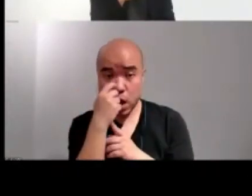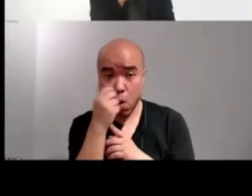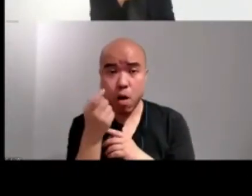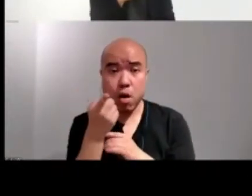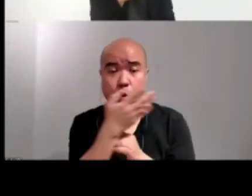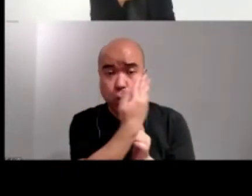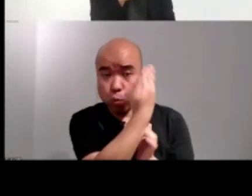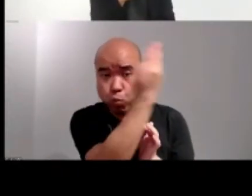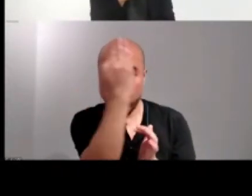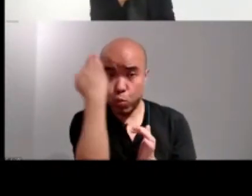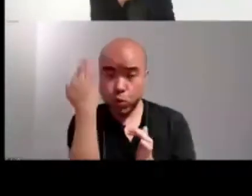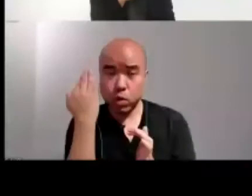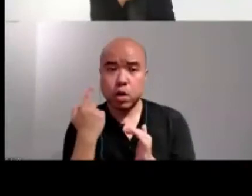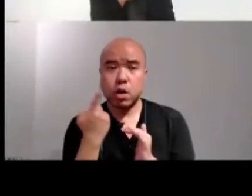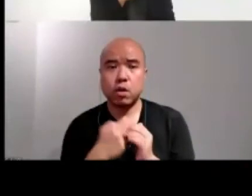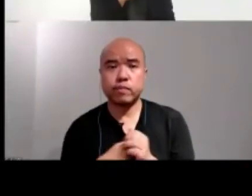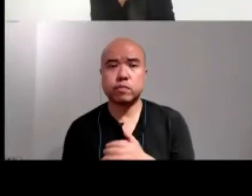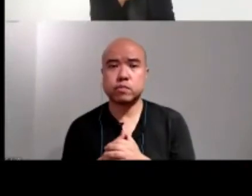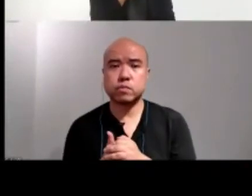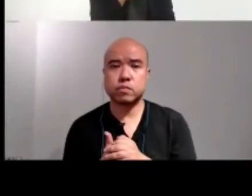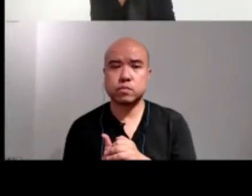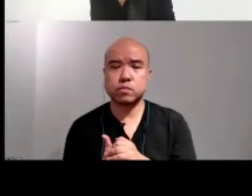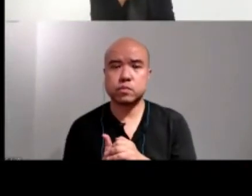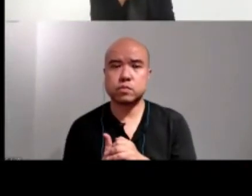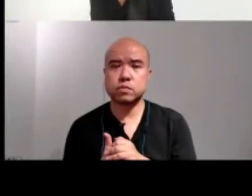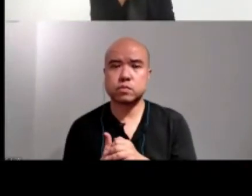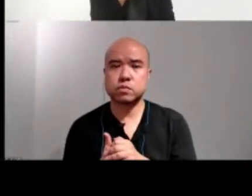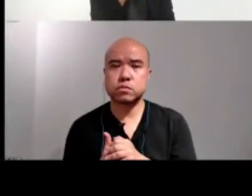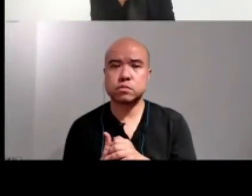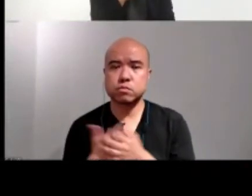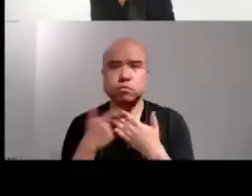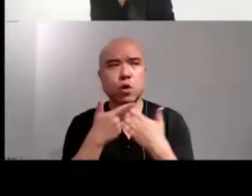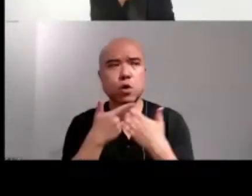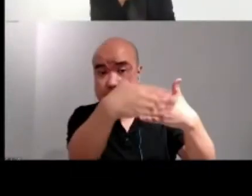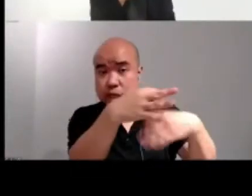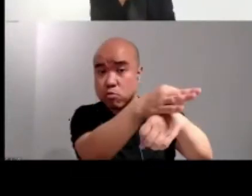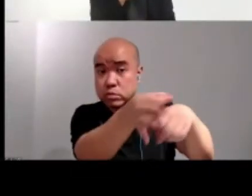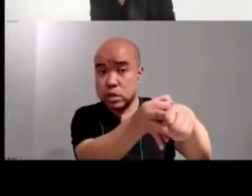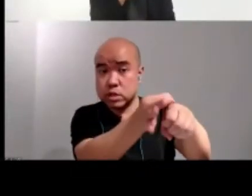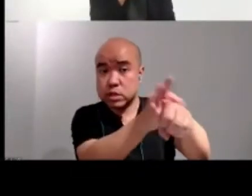展，將呢個問題係同其他唔同嘅地方一齊去交流。